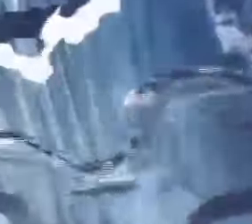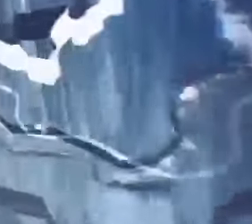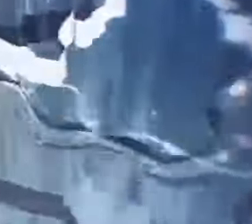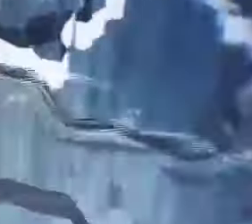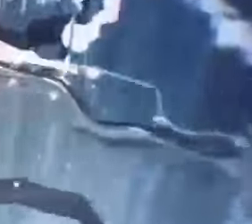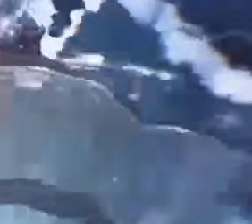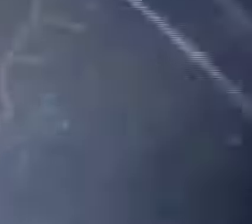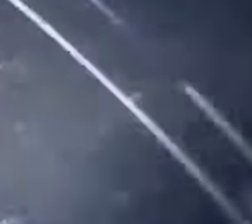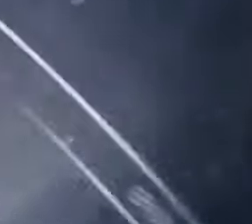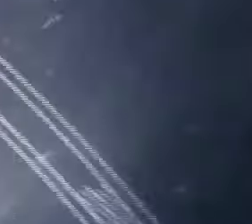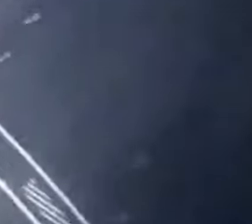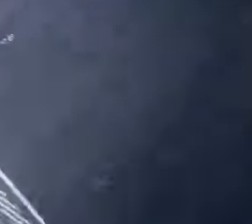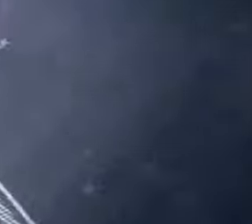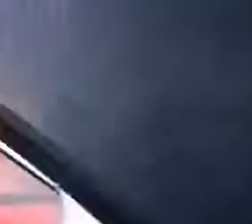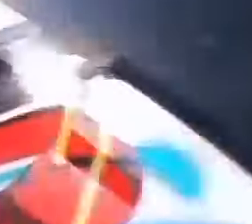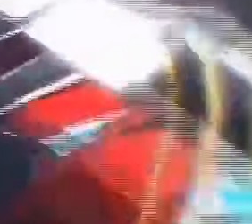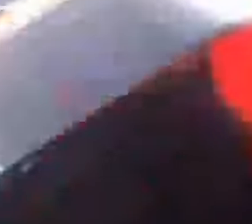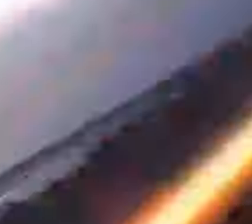ام